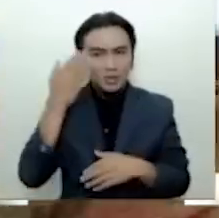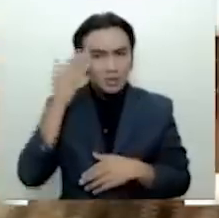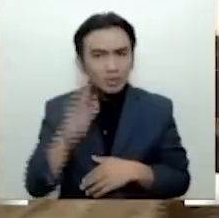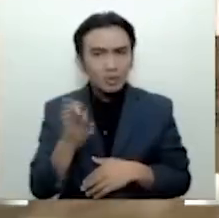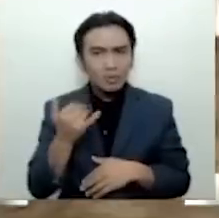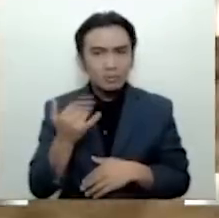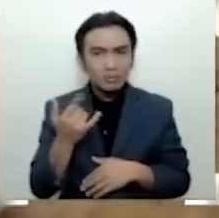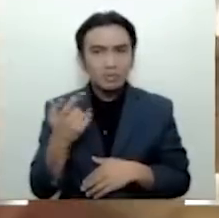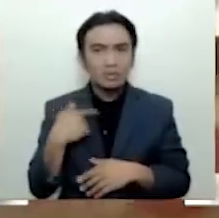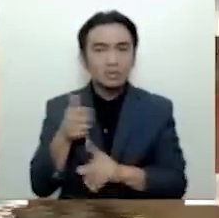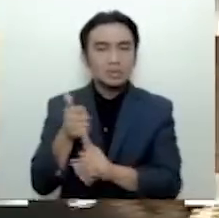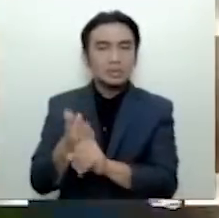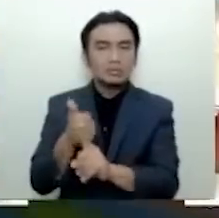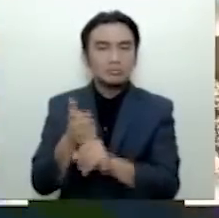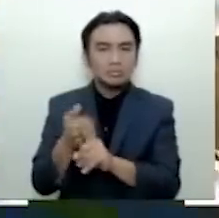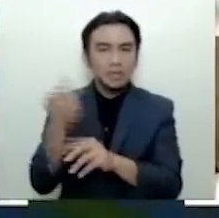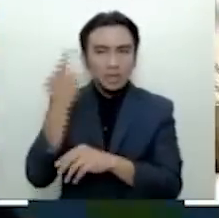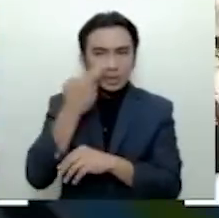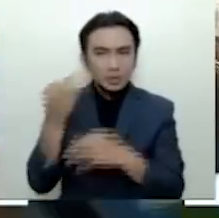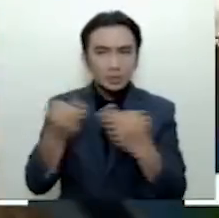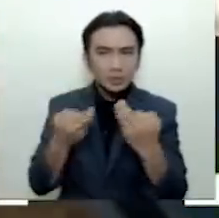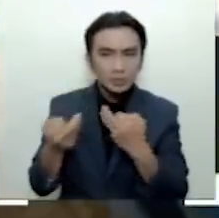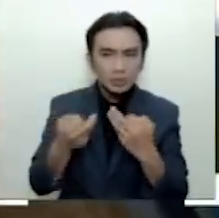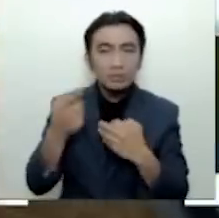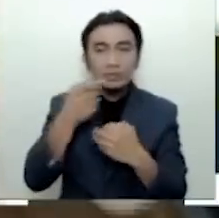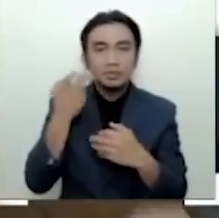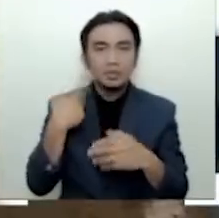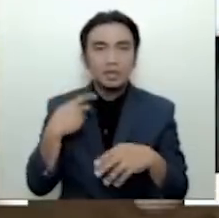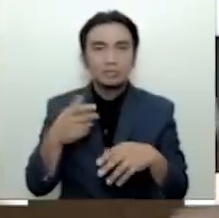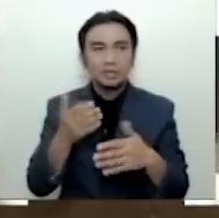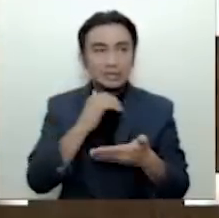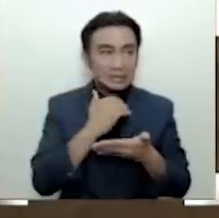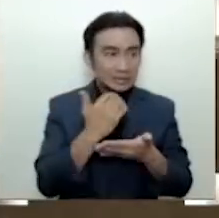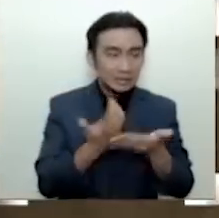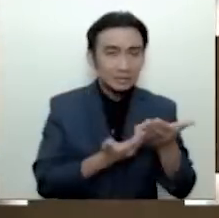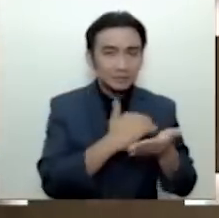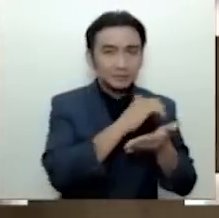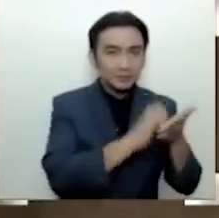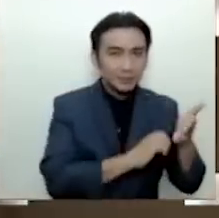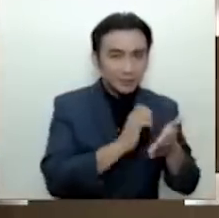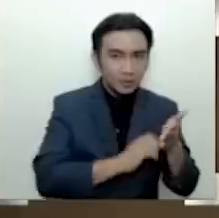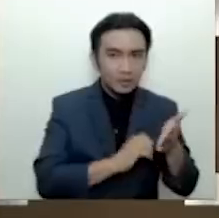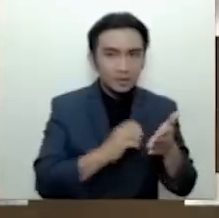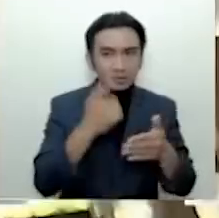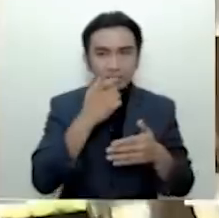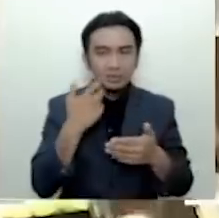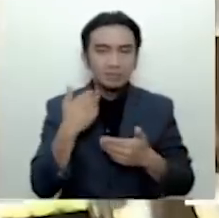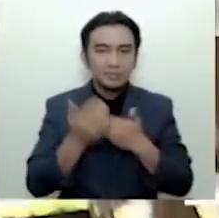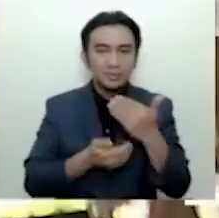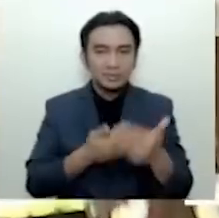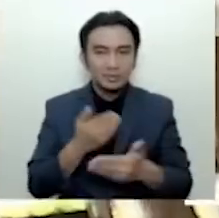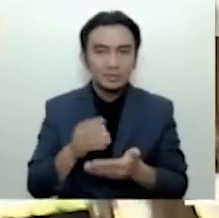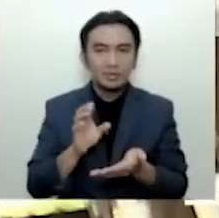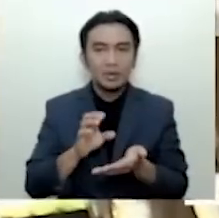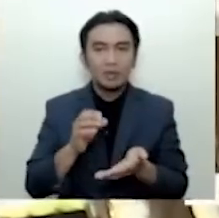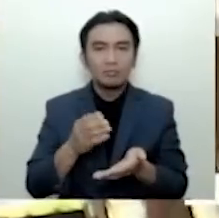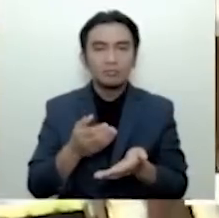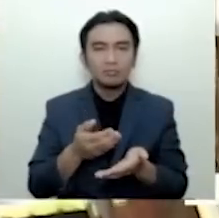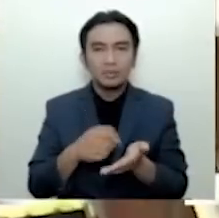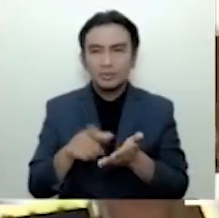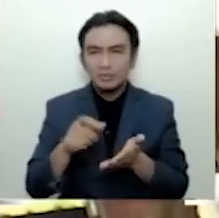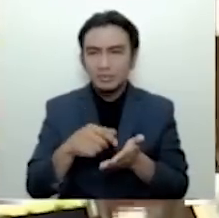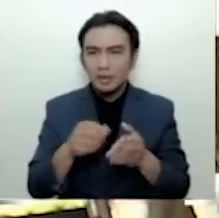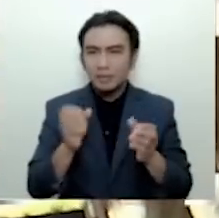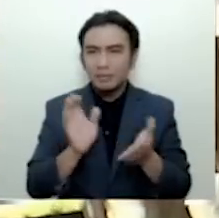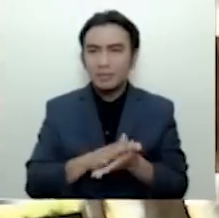nila kasi nagbawas daw yung iba at saka mataas yung production cost dahil mahal ang pito. Tama naman yun. Okay. Pero hindi naman